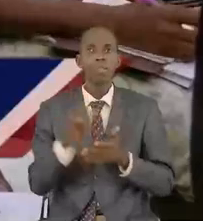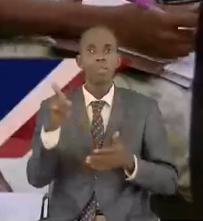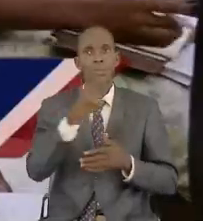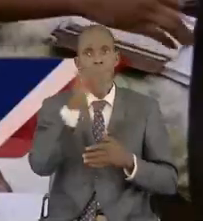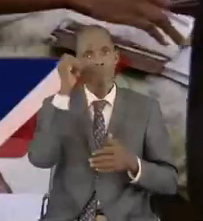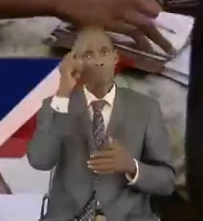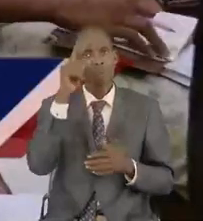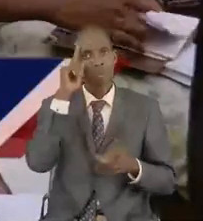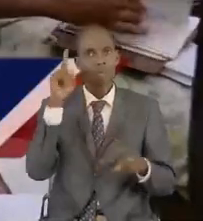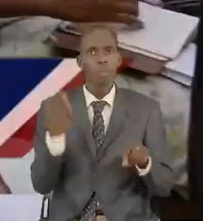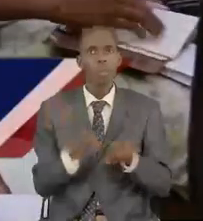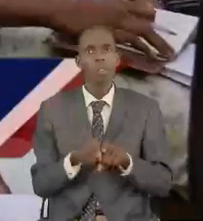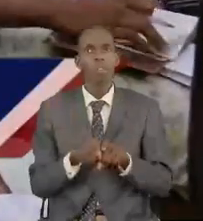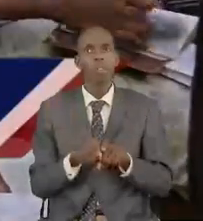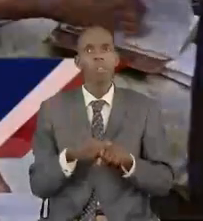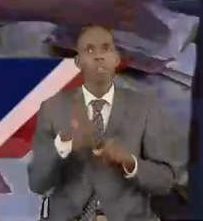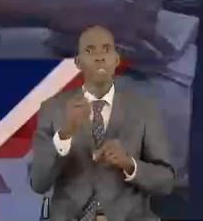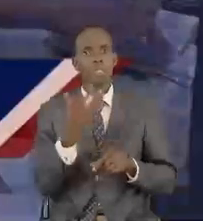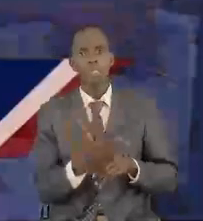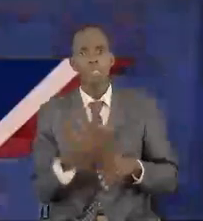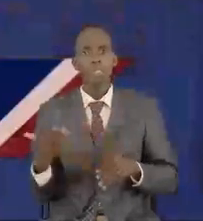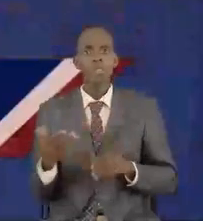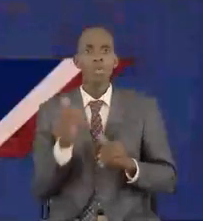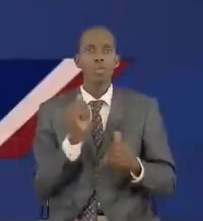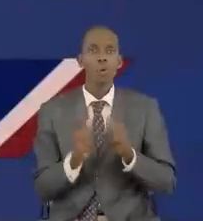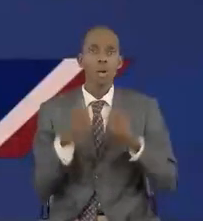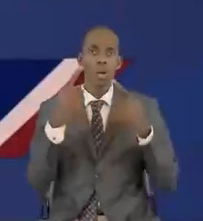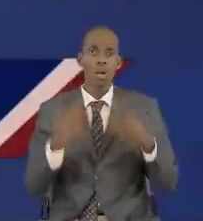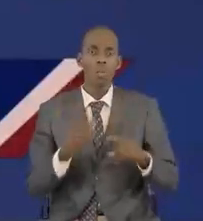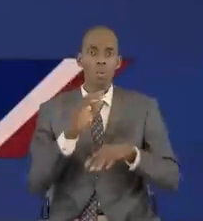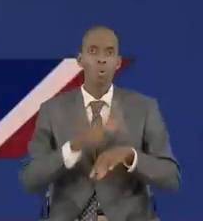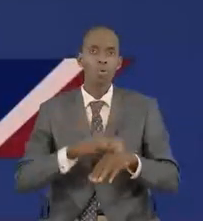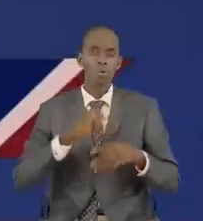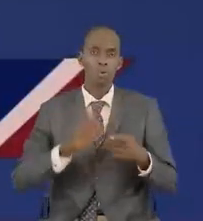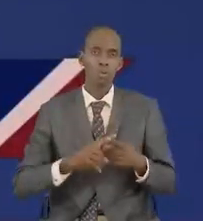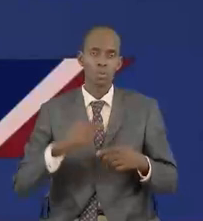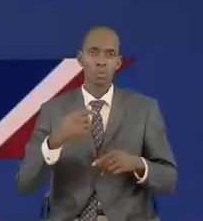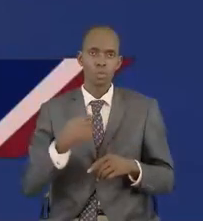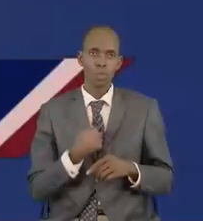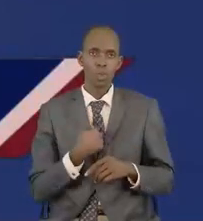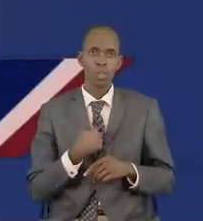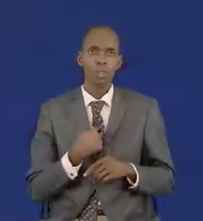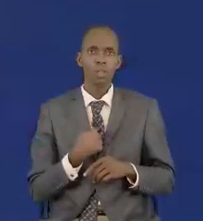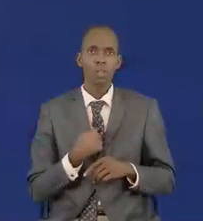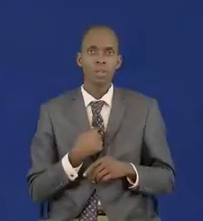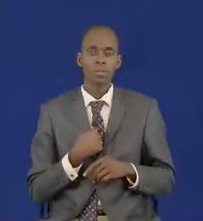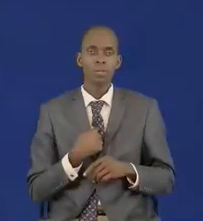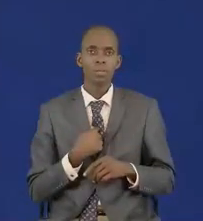que ce qui m'est arrivé à plus tôt contribuer